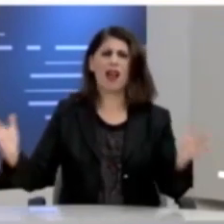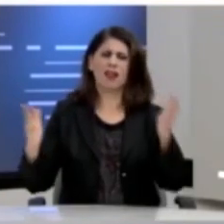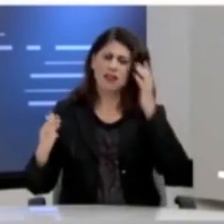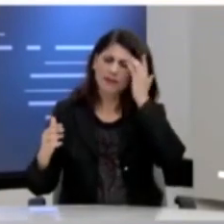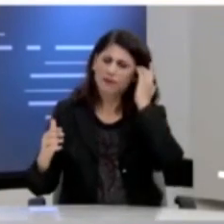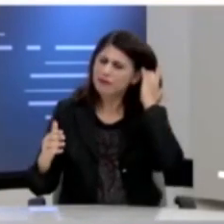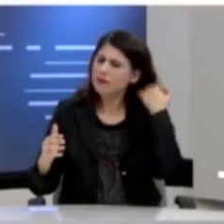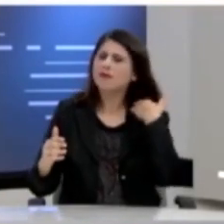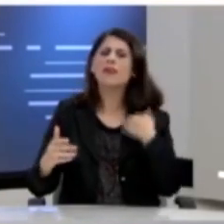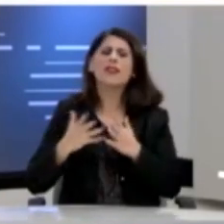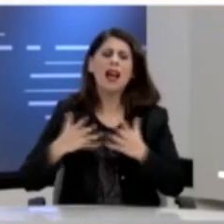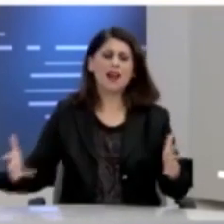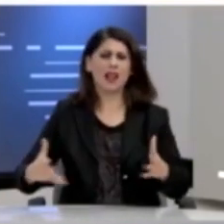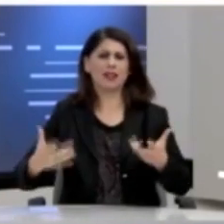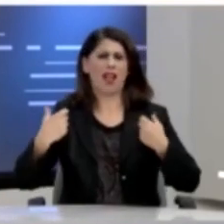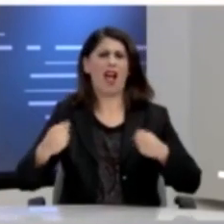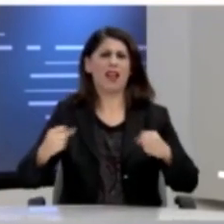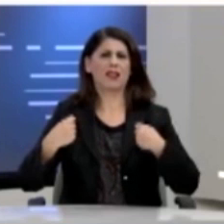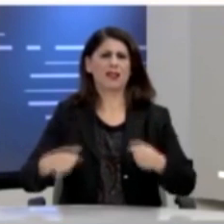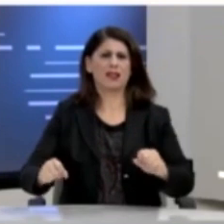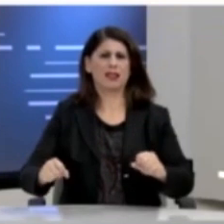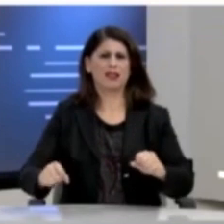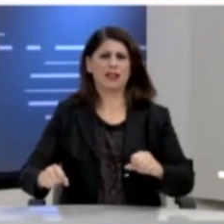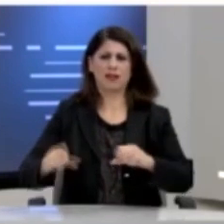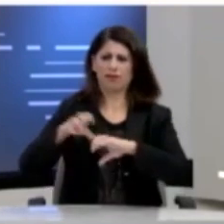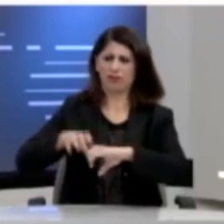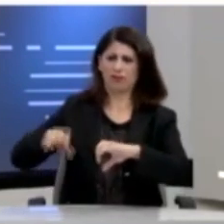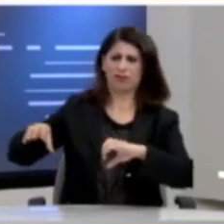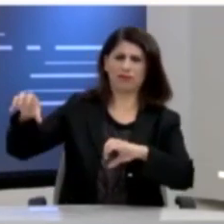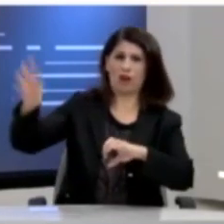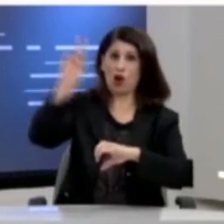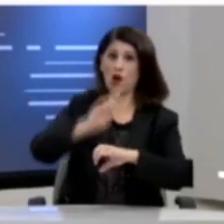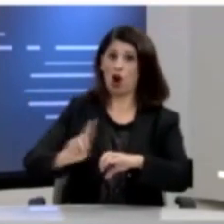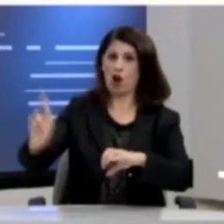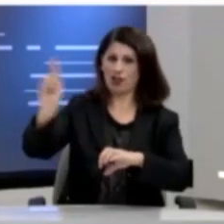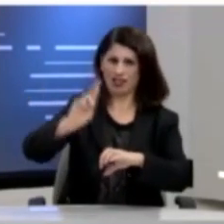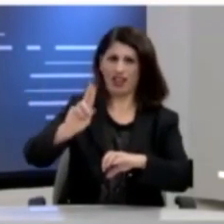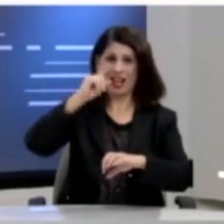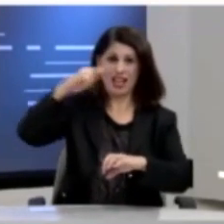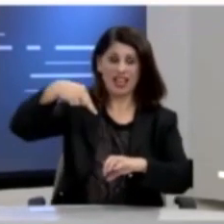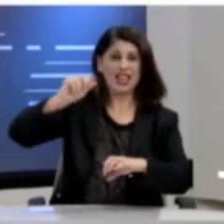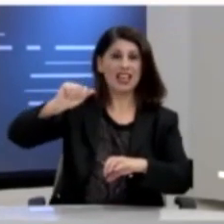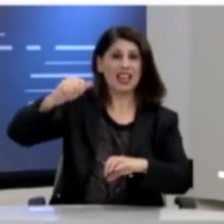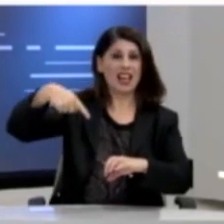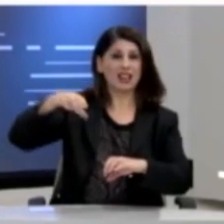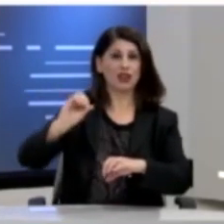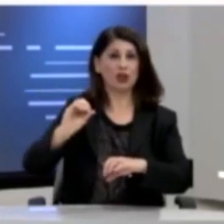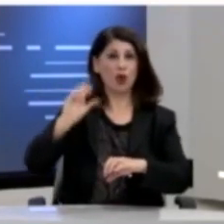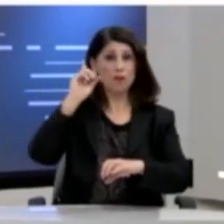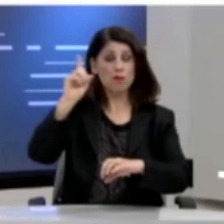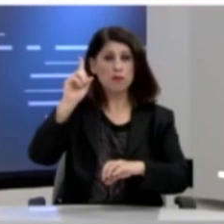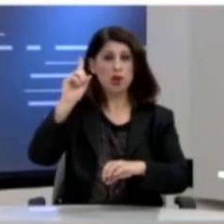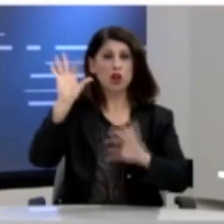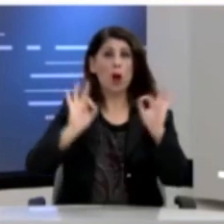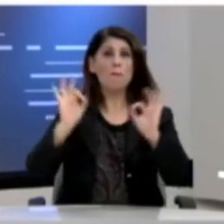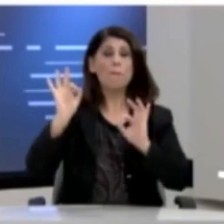τεραστίων διαστάσεων γυμνάσια που περικυκλώνουν τη Ρωσία, με το νατοϊκό δόγμα για το πρώτο πυρηνικό πλήγμα, με